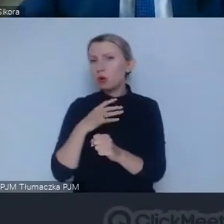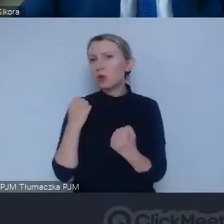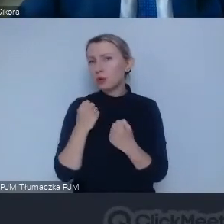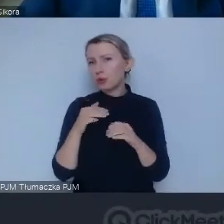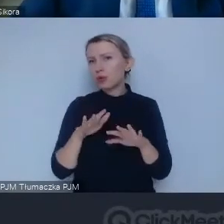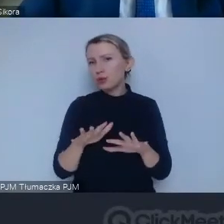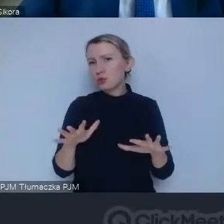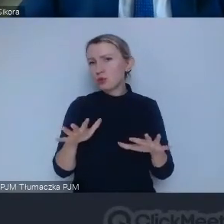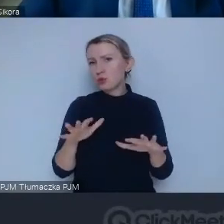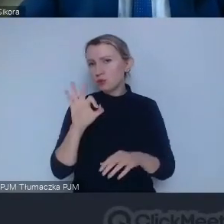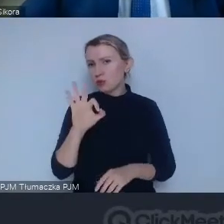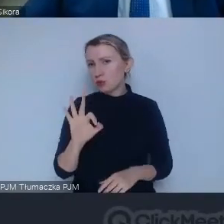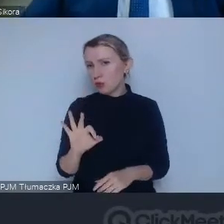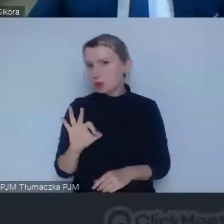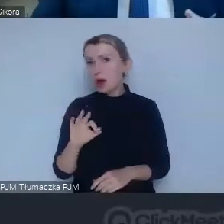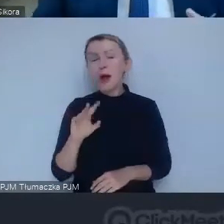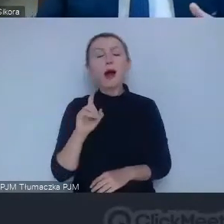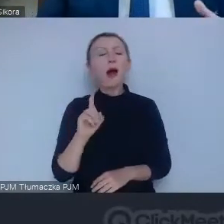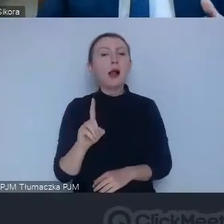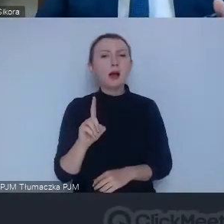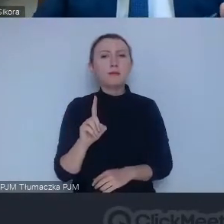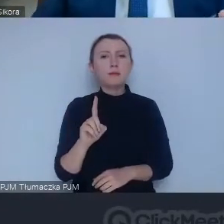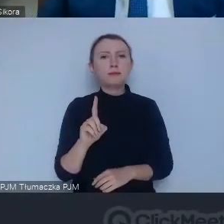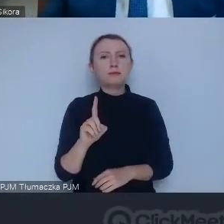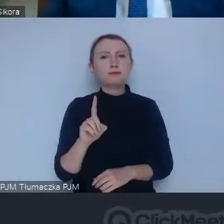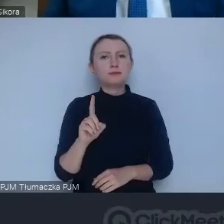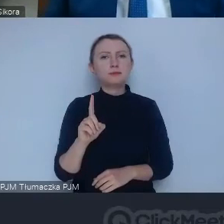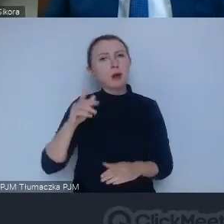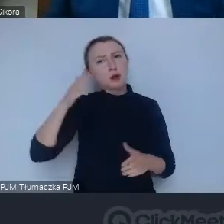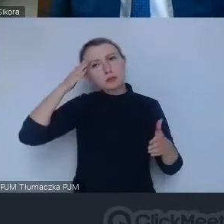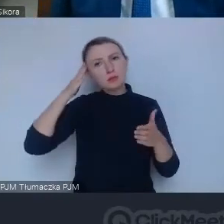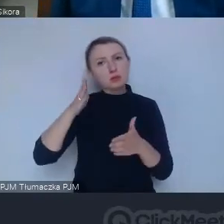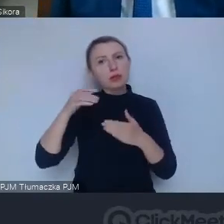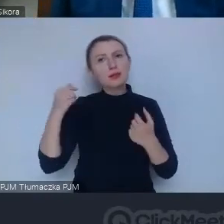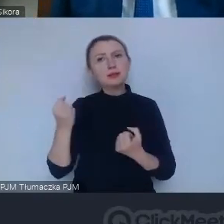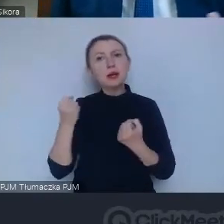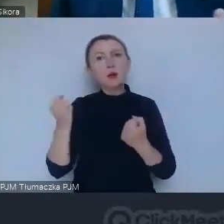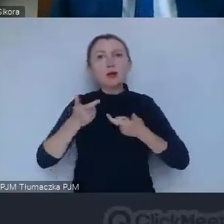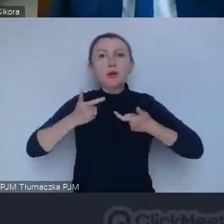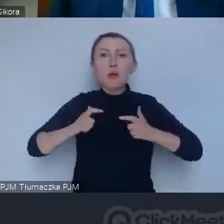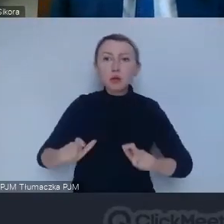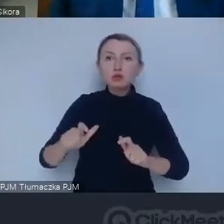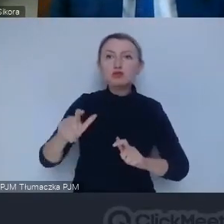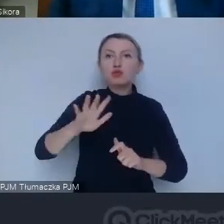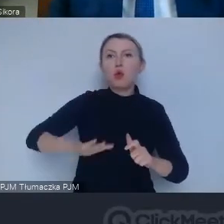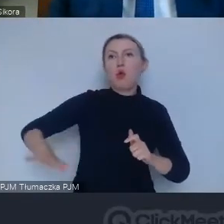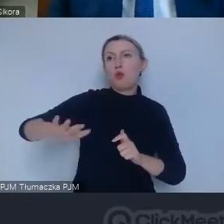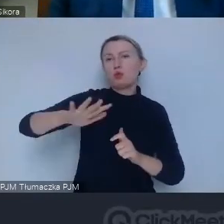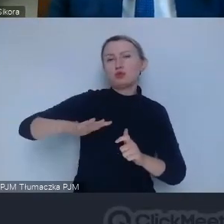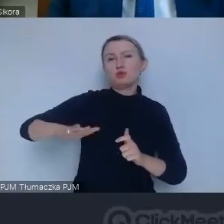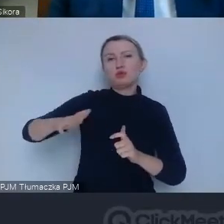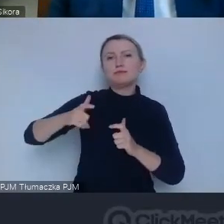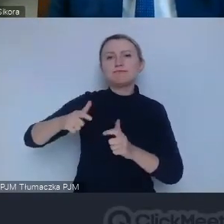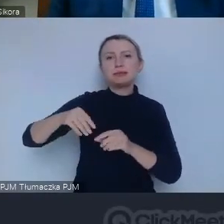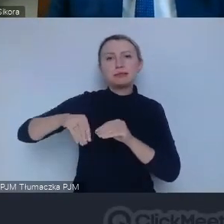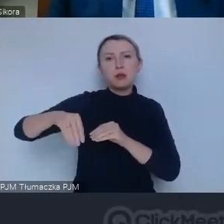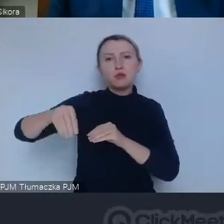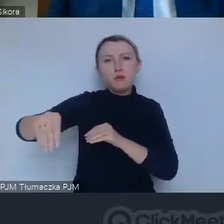duży odsetek, ale skupione głównie na działalności rolniczej w obszarze upraw